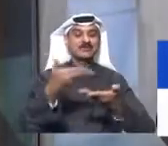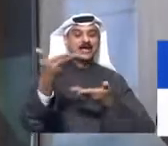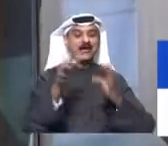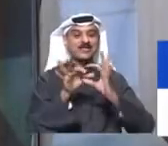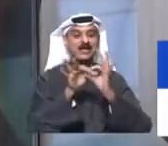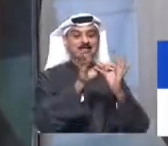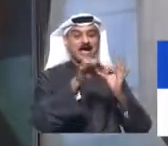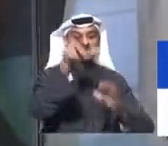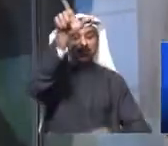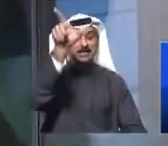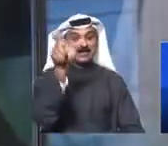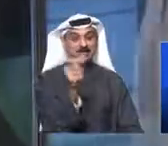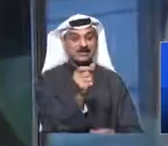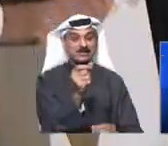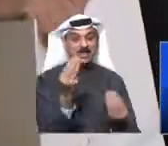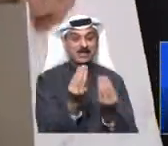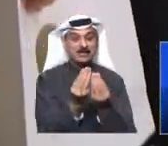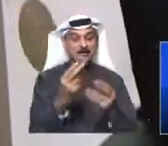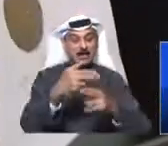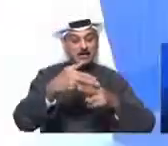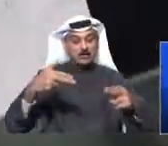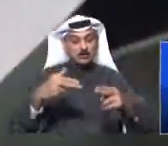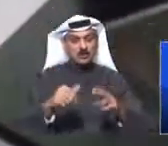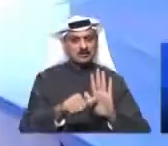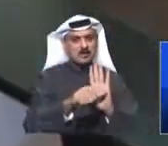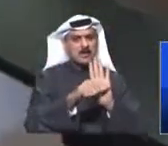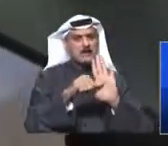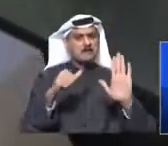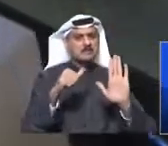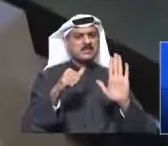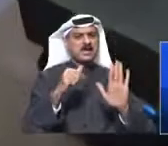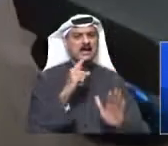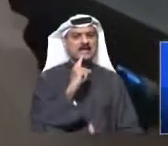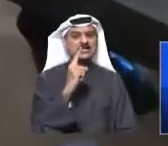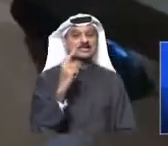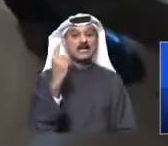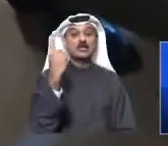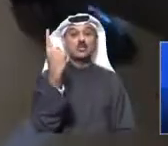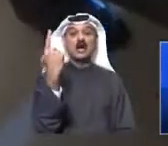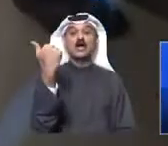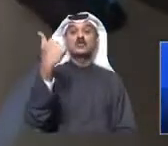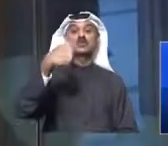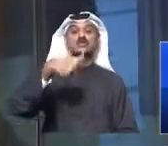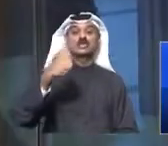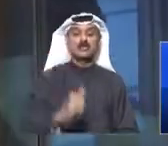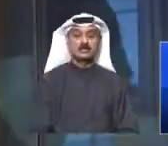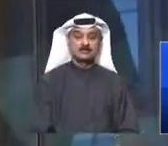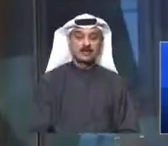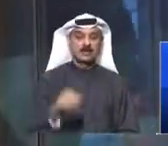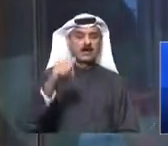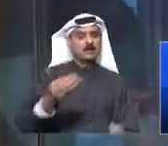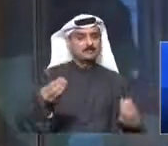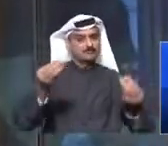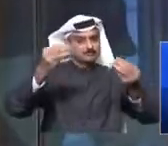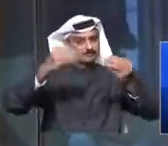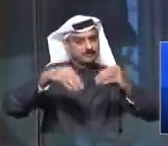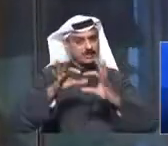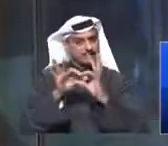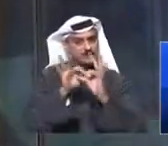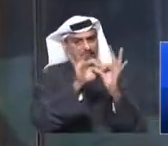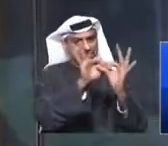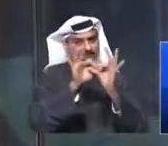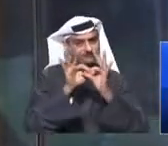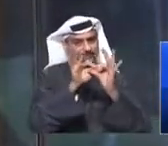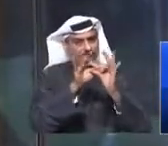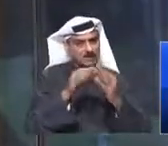الإيطالية الرسمية التي انطلقت منذ عام 1961، ولتعزيز وتعميق وتوطيد هذه